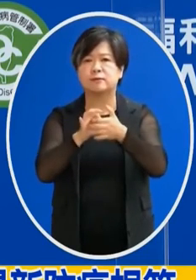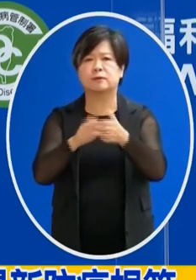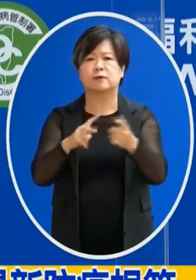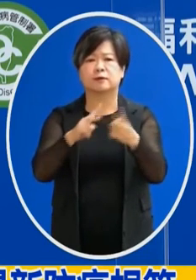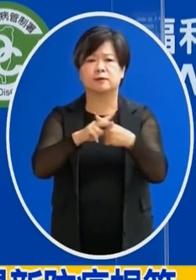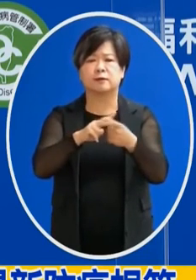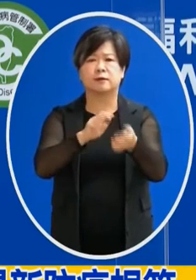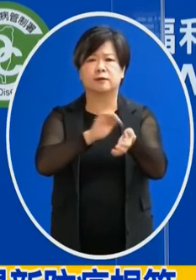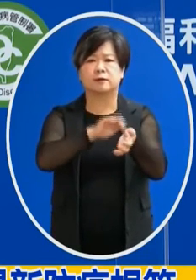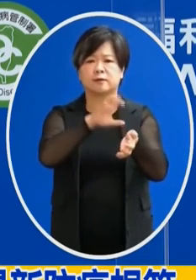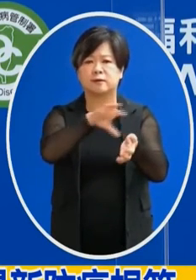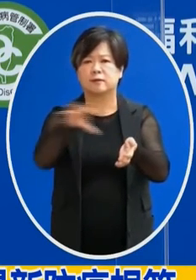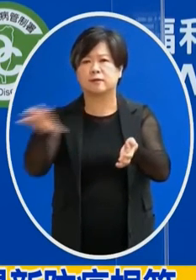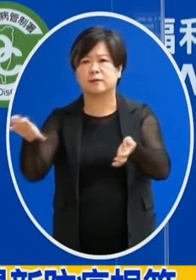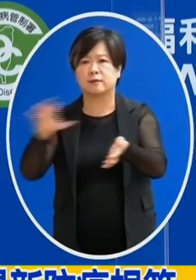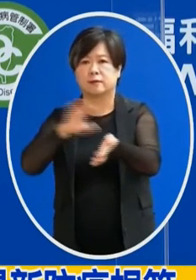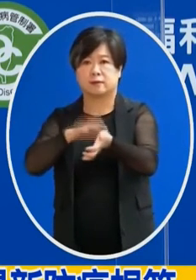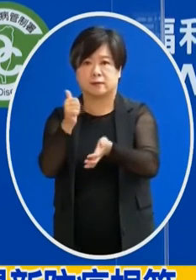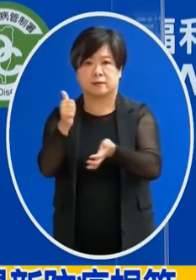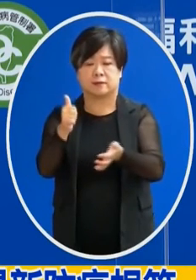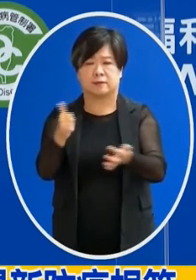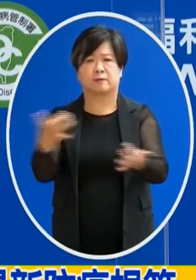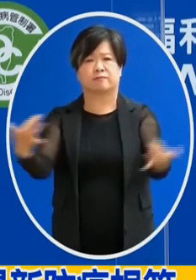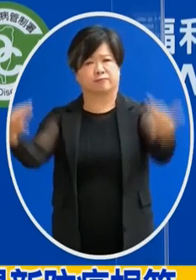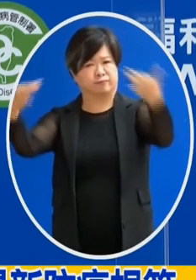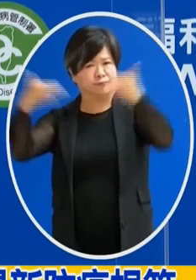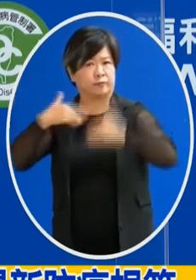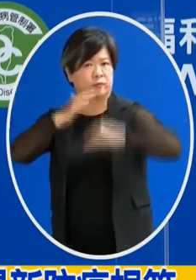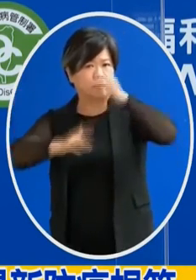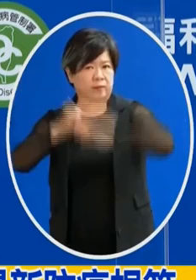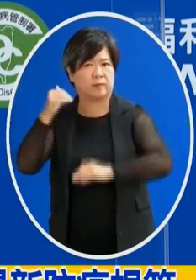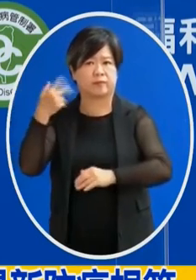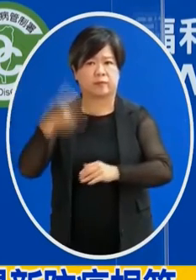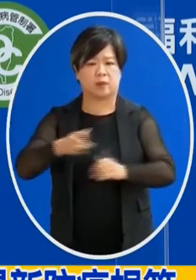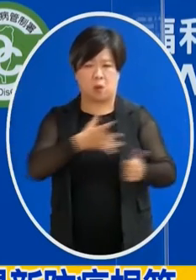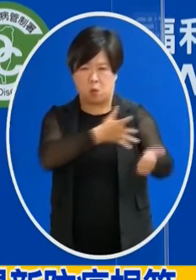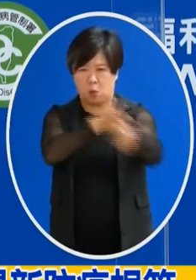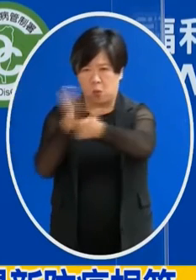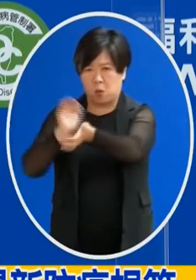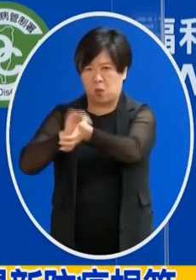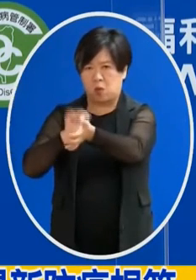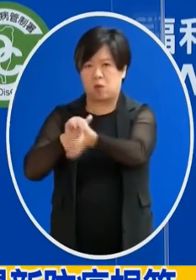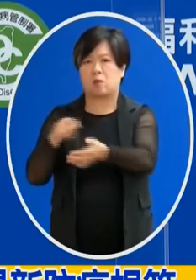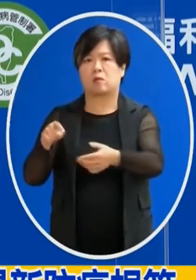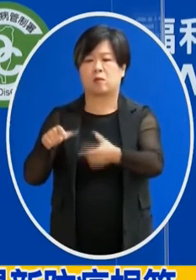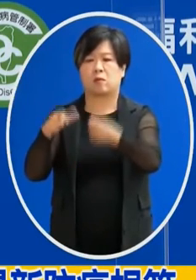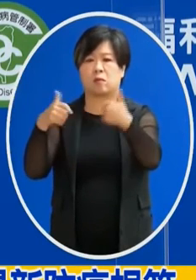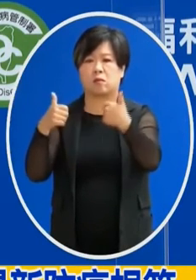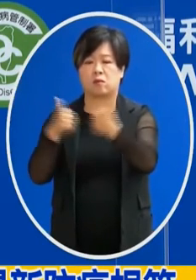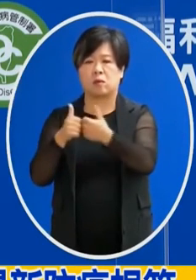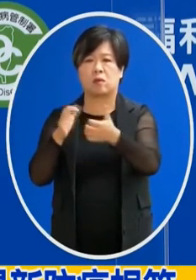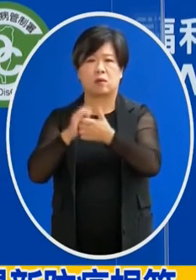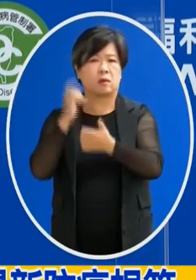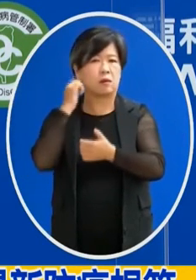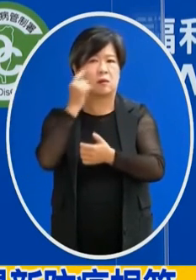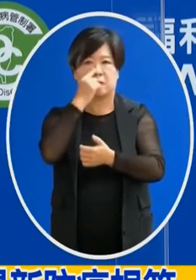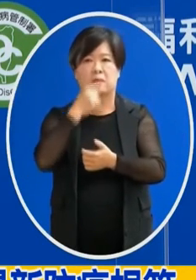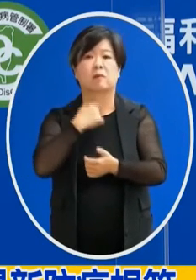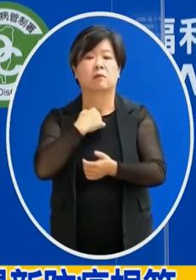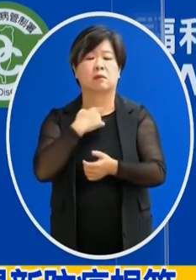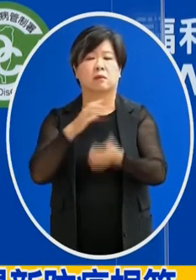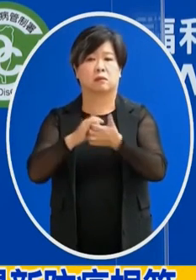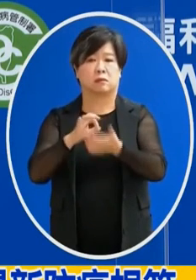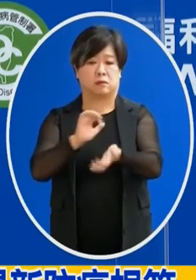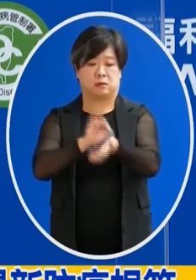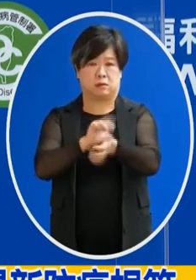师人力也洽请医师工会、全联会、耳鼻喉科医学会包括护